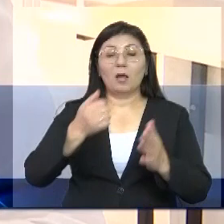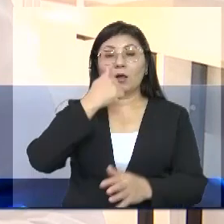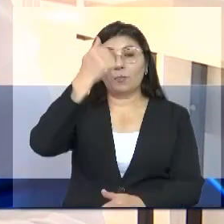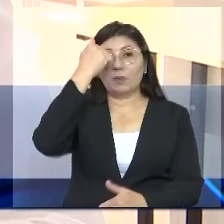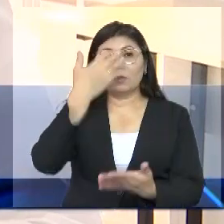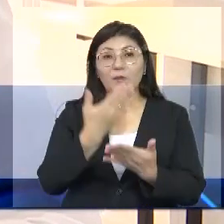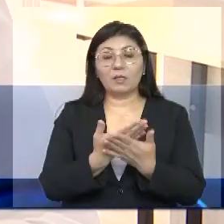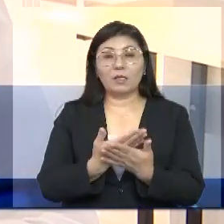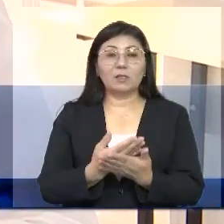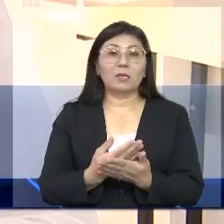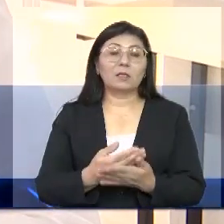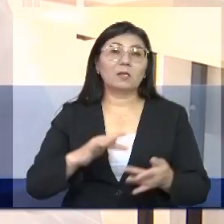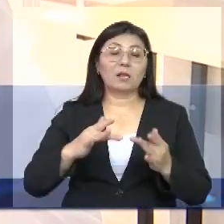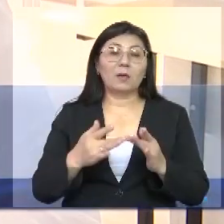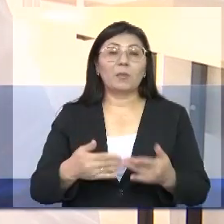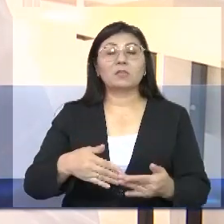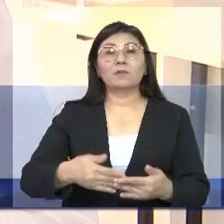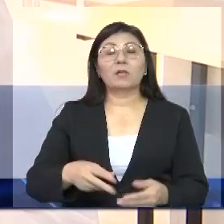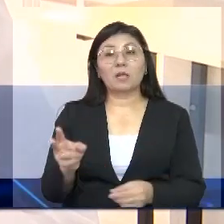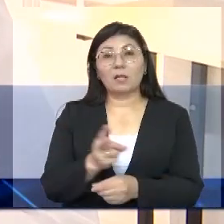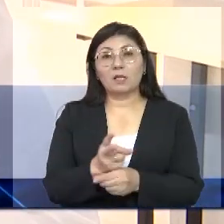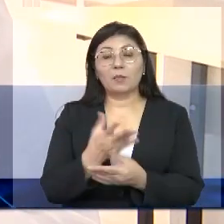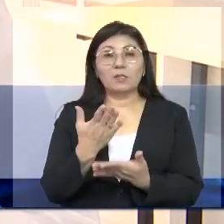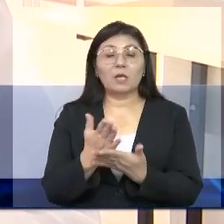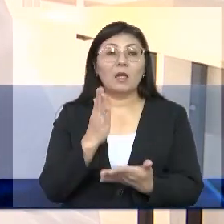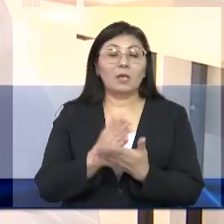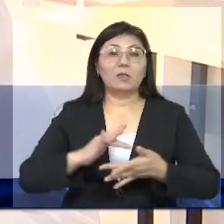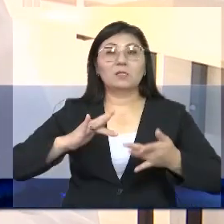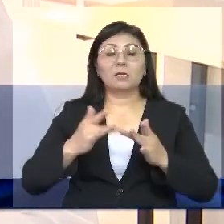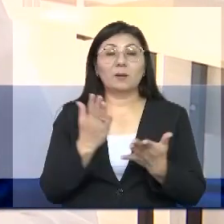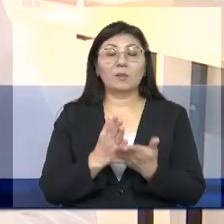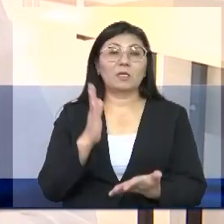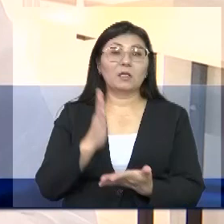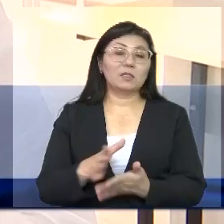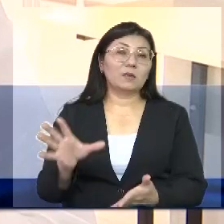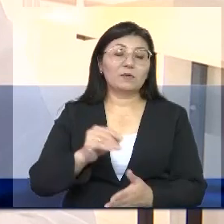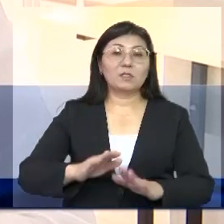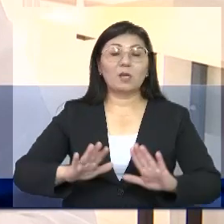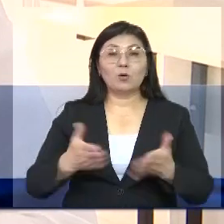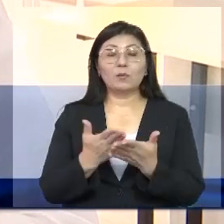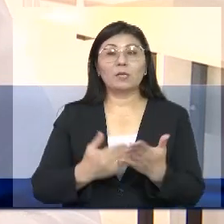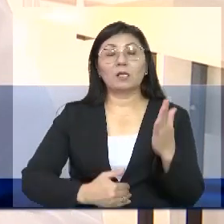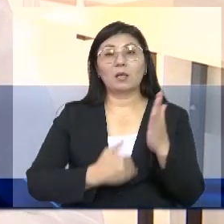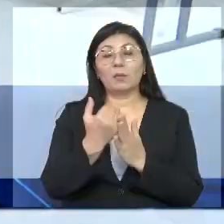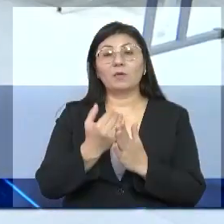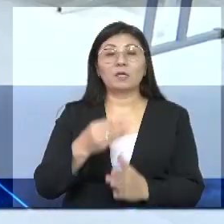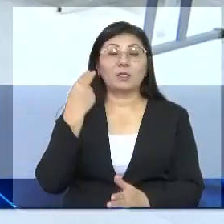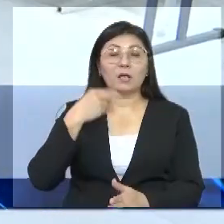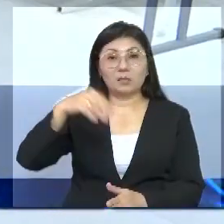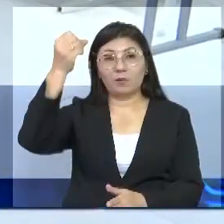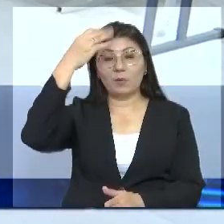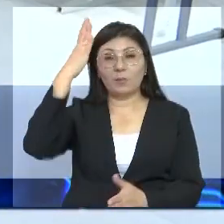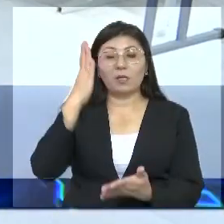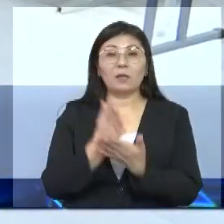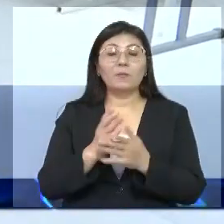приобретены интерактивные доски проектор есть качественный интернет в целом созданы хорошие условия для повышения качества образования школа